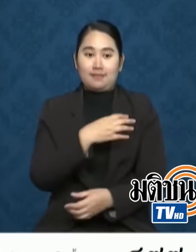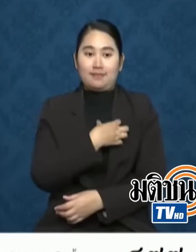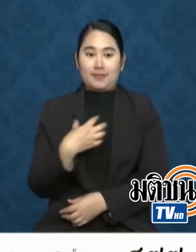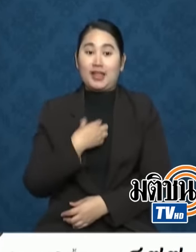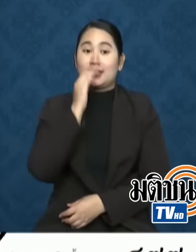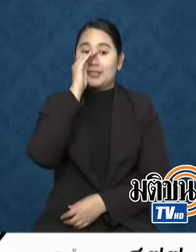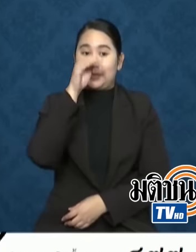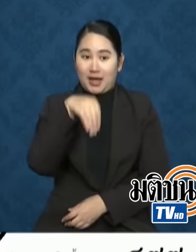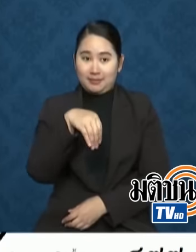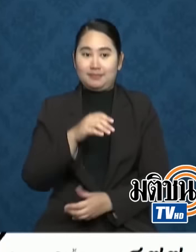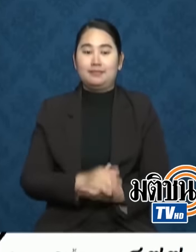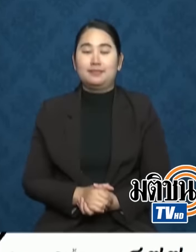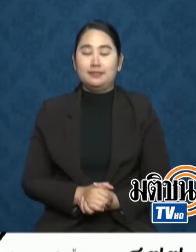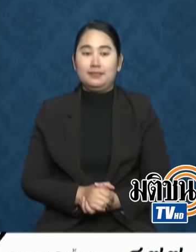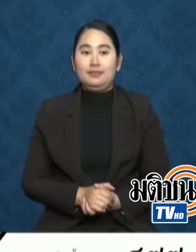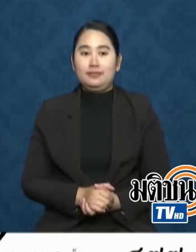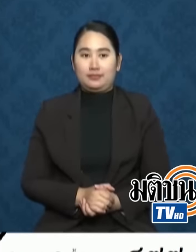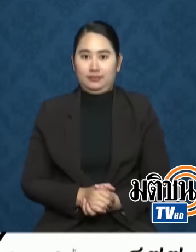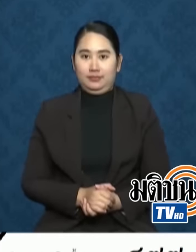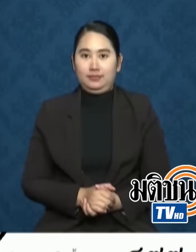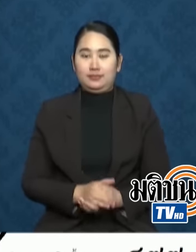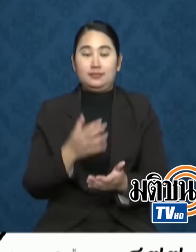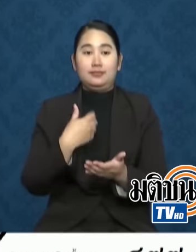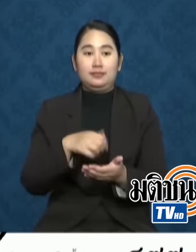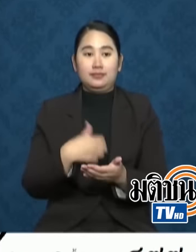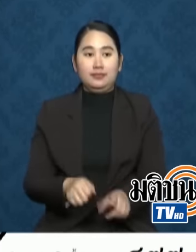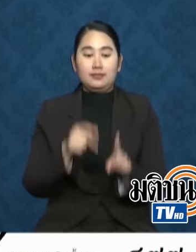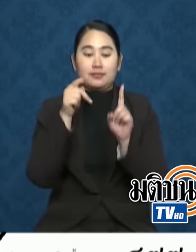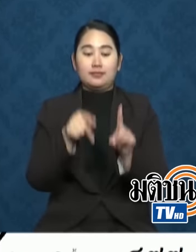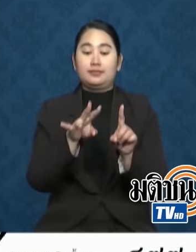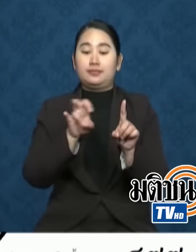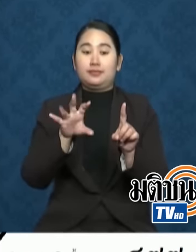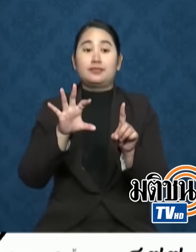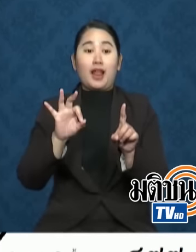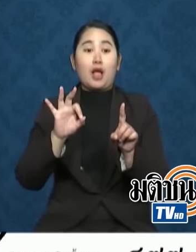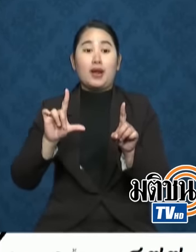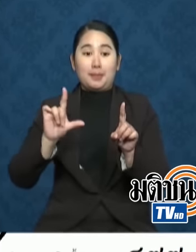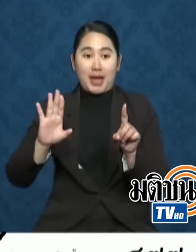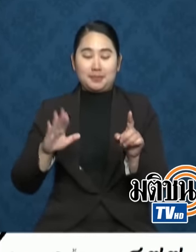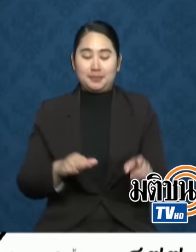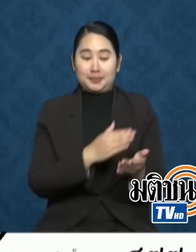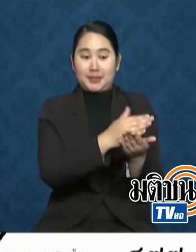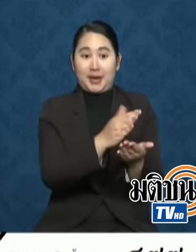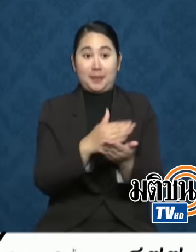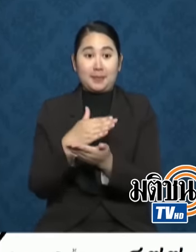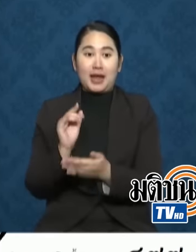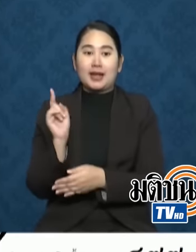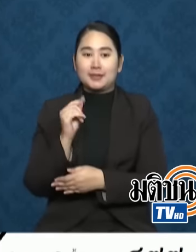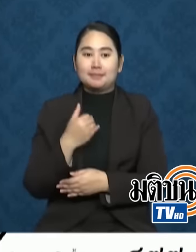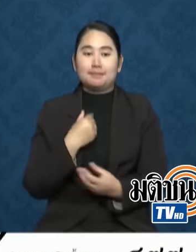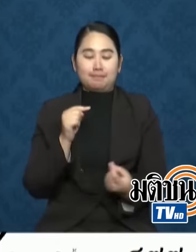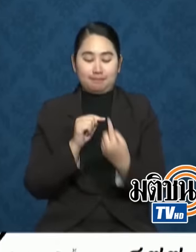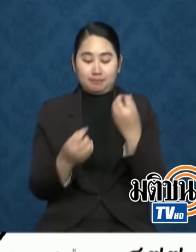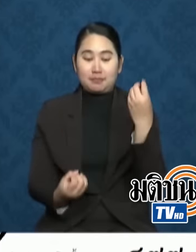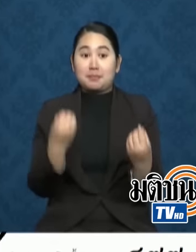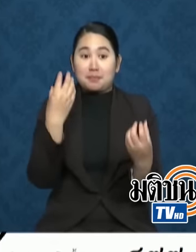ต.ทีนี้ผมขอแตกตัวเลข 1,709 ล้านบาทจะแบ่งเป็นสัดส่วนพื้นที่ที่มีพื้นที่ป่า